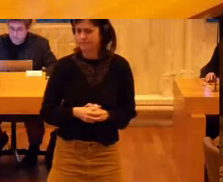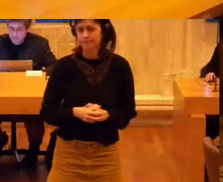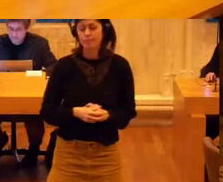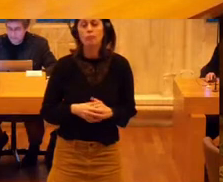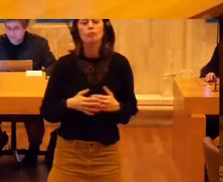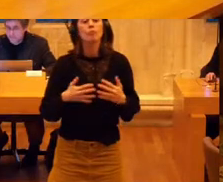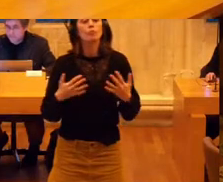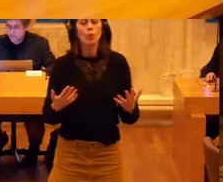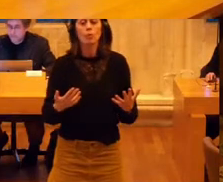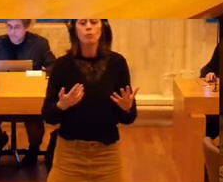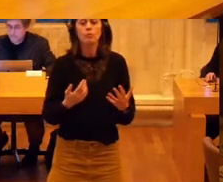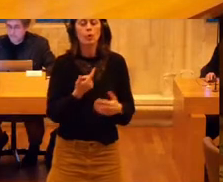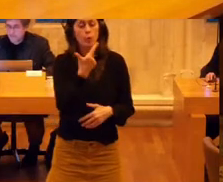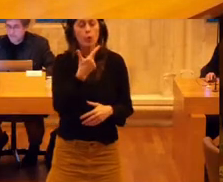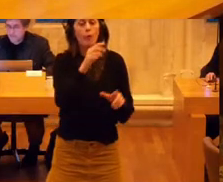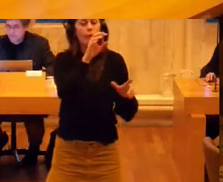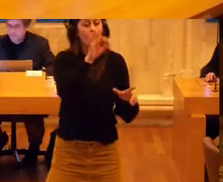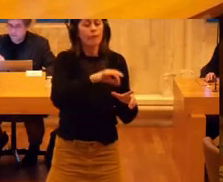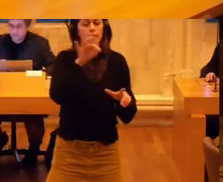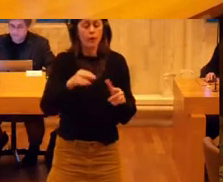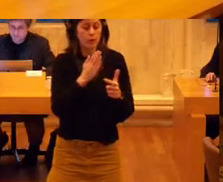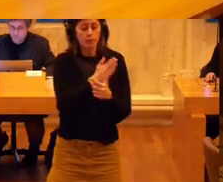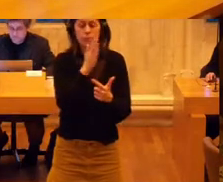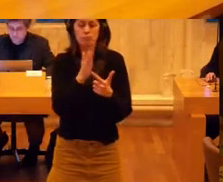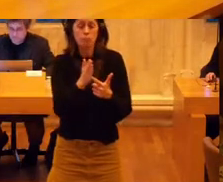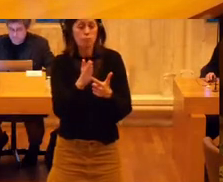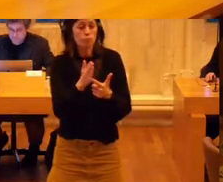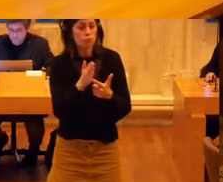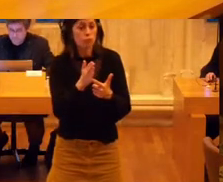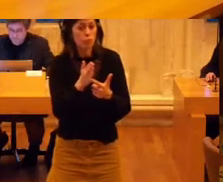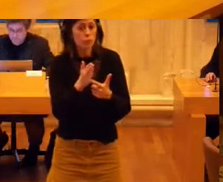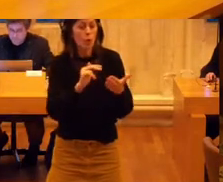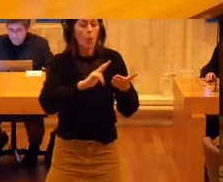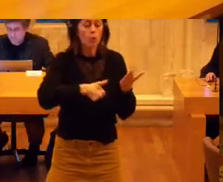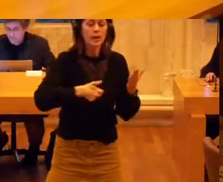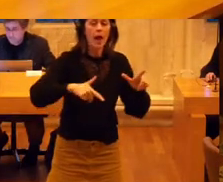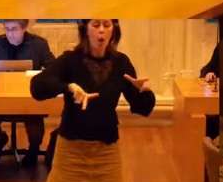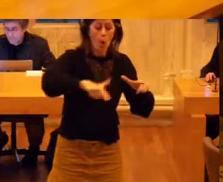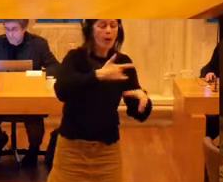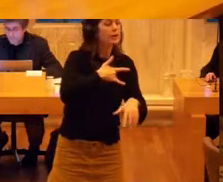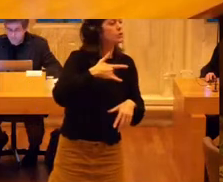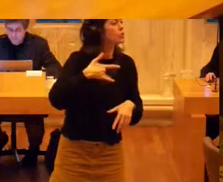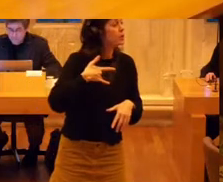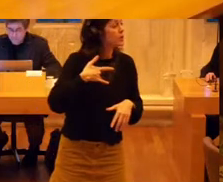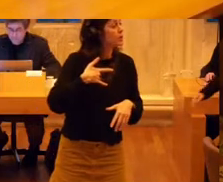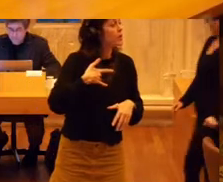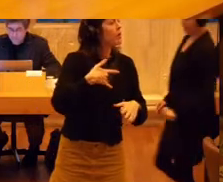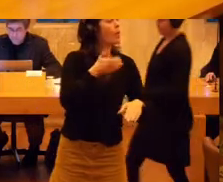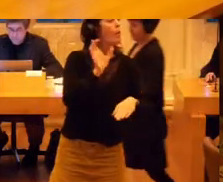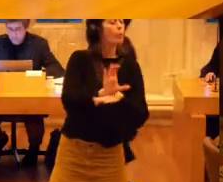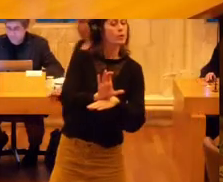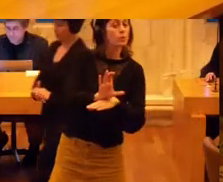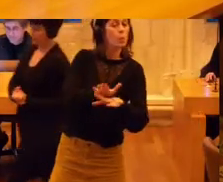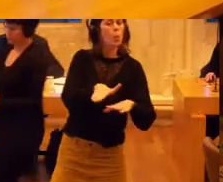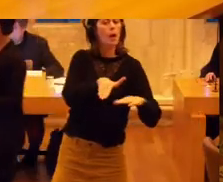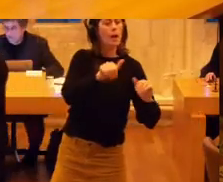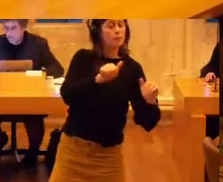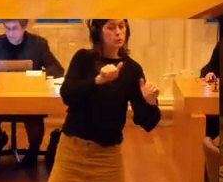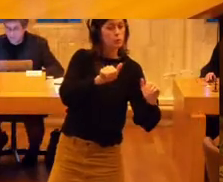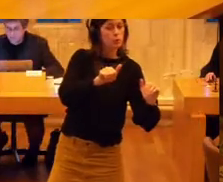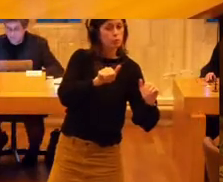Bon, alors donc sur ces deux délibérations concernant le contrat local de santé, est-ce qu'il y a des oppositions, des